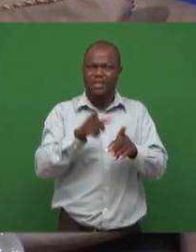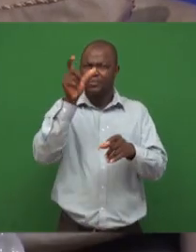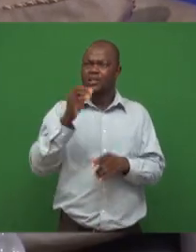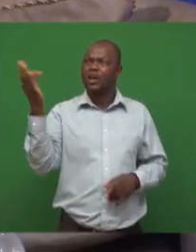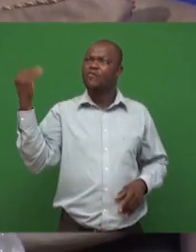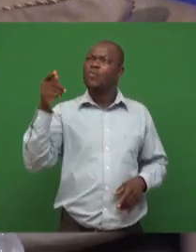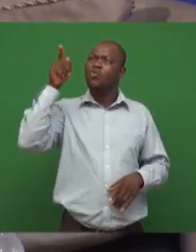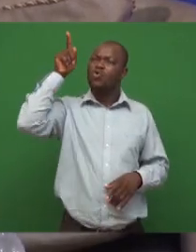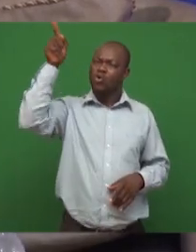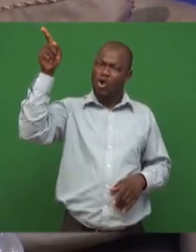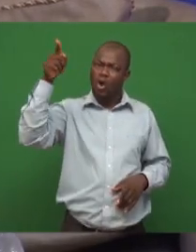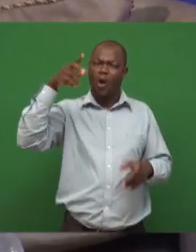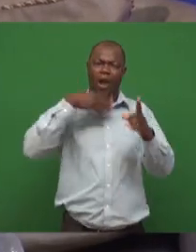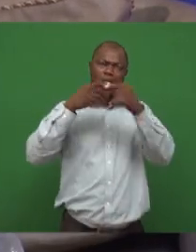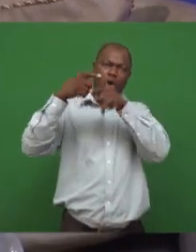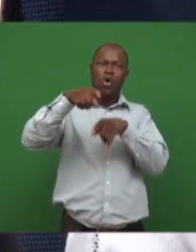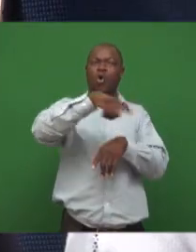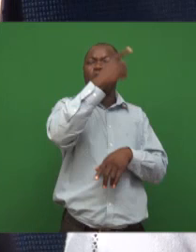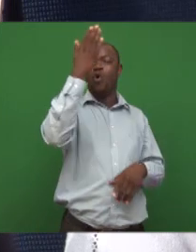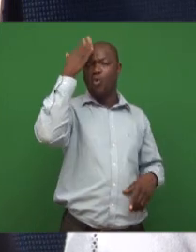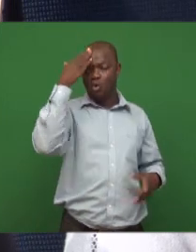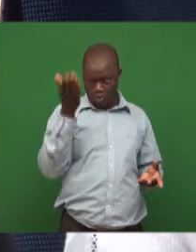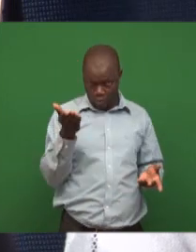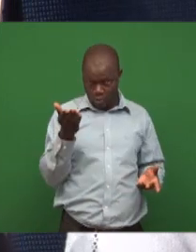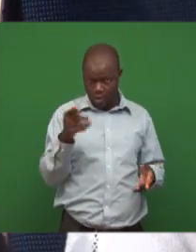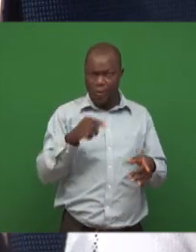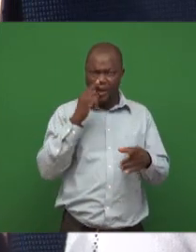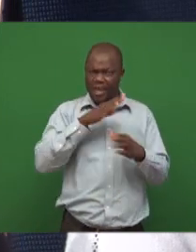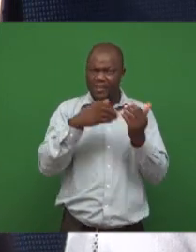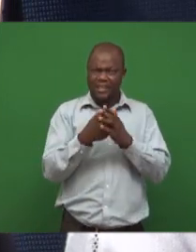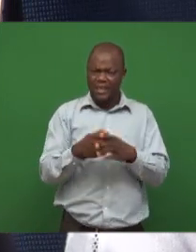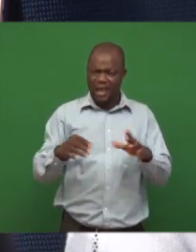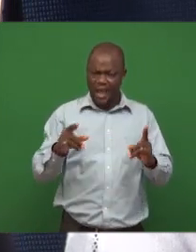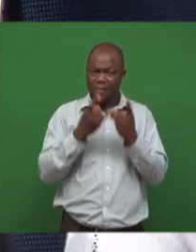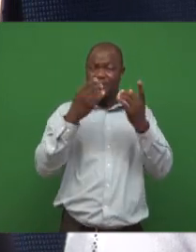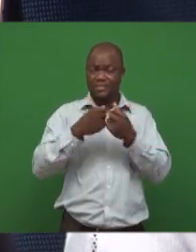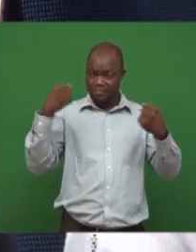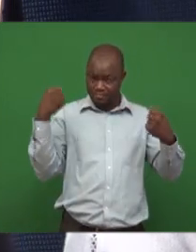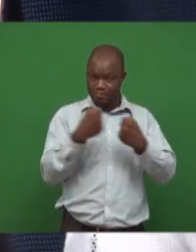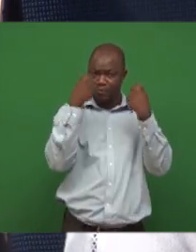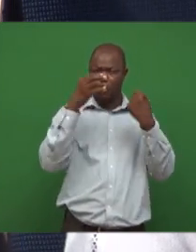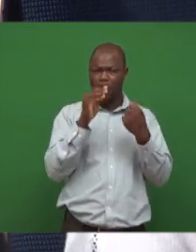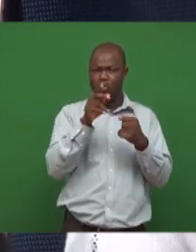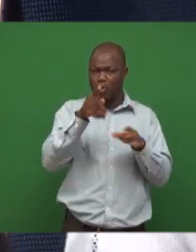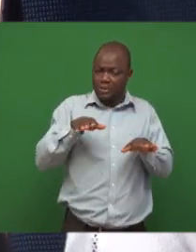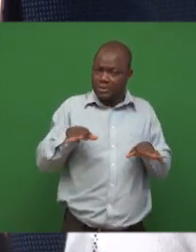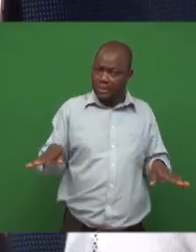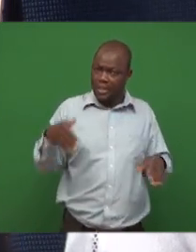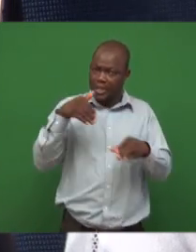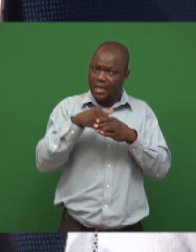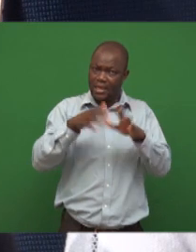afamba achibva kunzvimbo yakati achienda kwakati ndiani kana munhu akazokuvara kana kuti ukafa